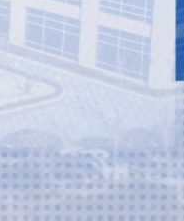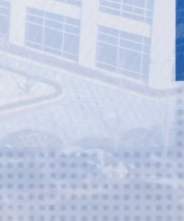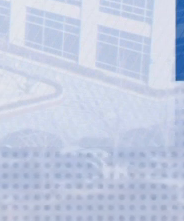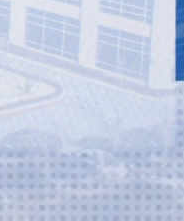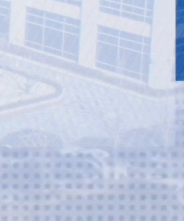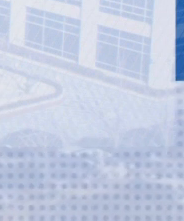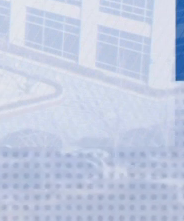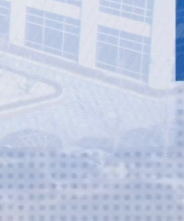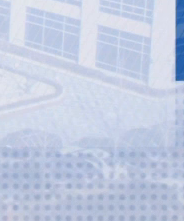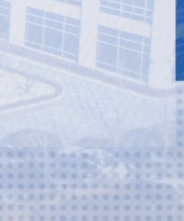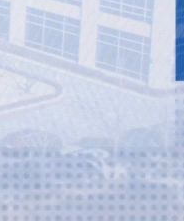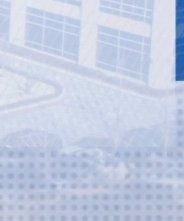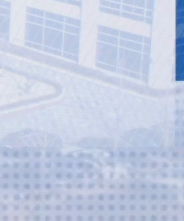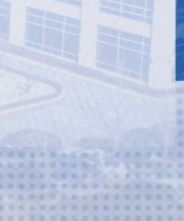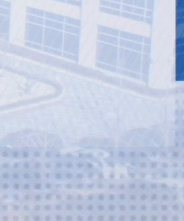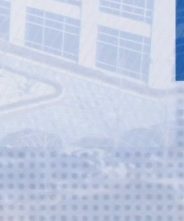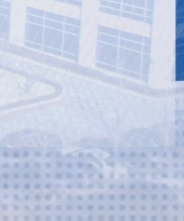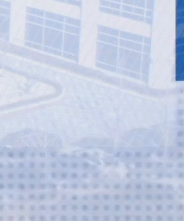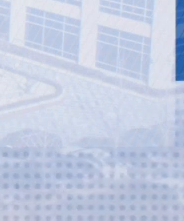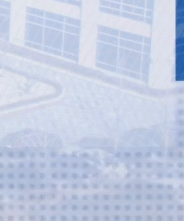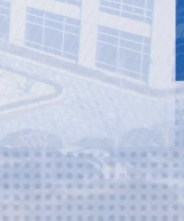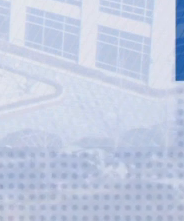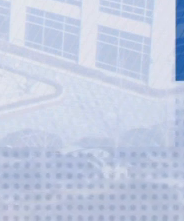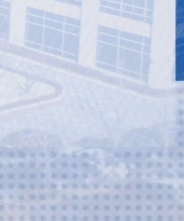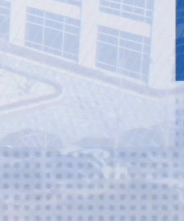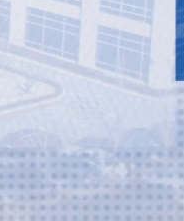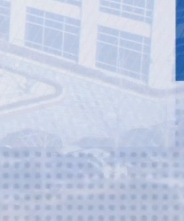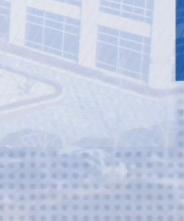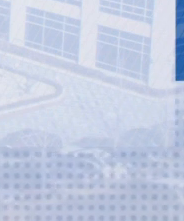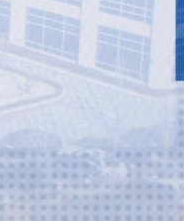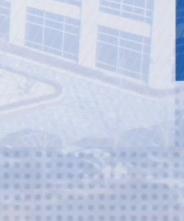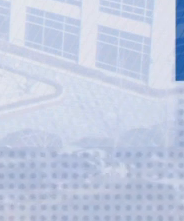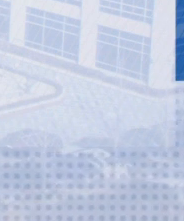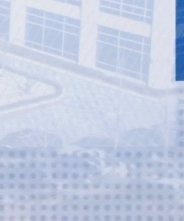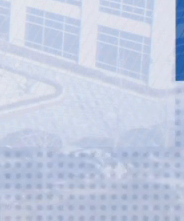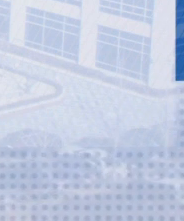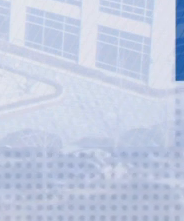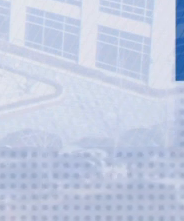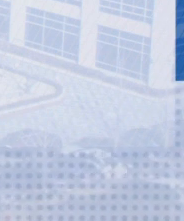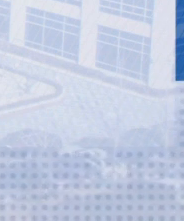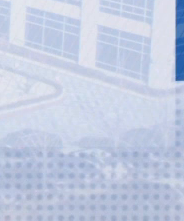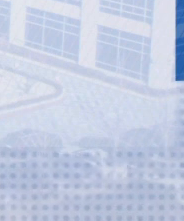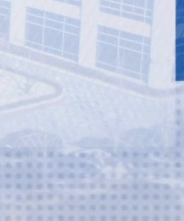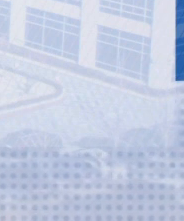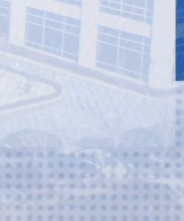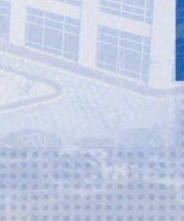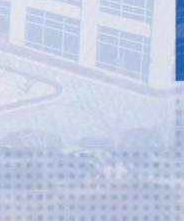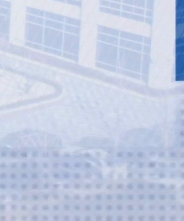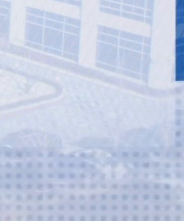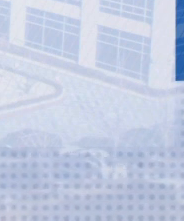경연과 공모전 수상작 전시 등 다채로운 볼거리와 32개의 부스가 운영됩니다. 많은 관람